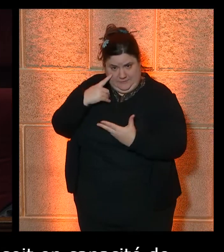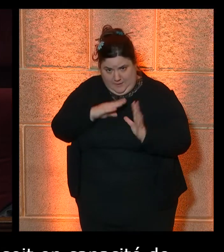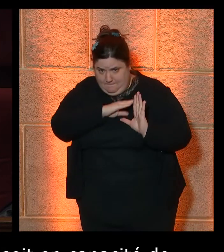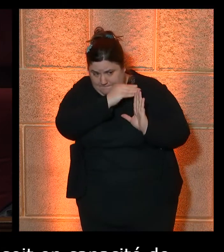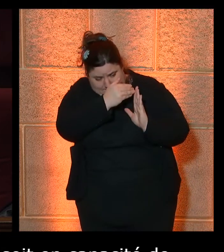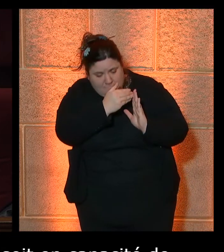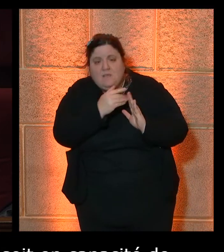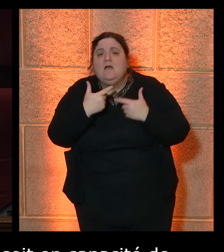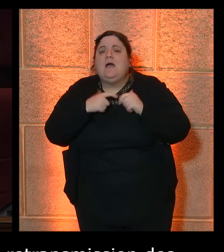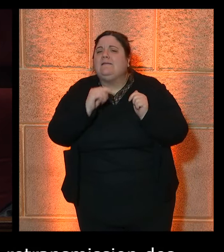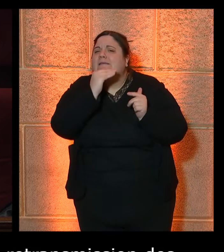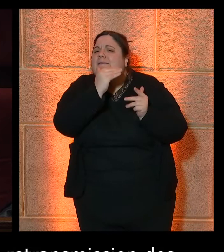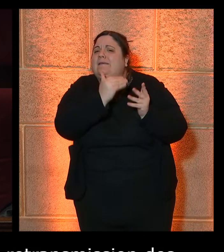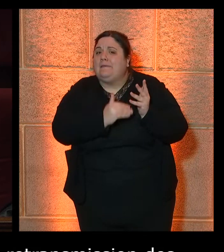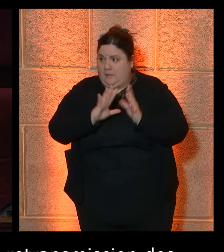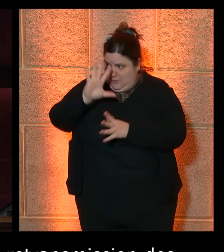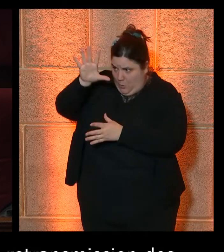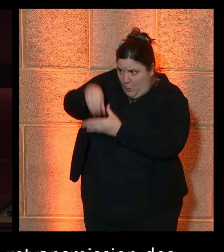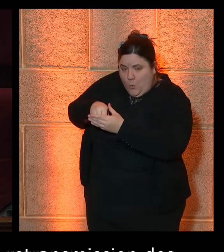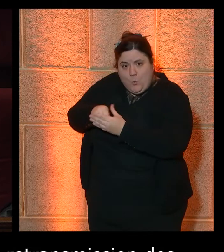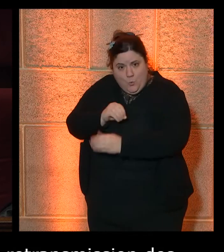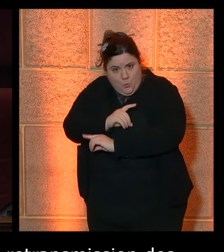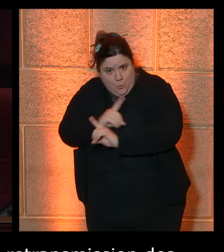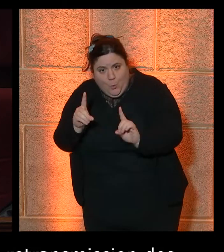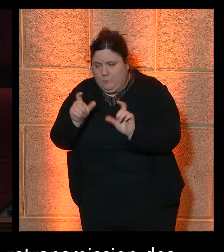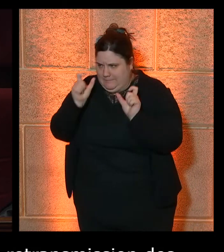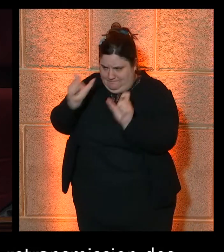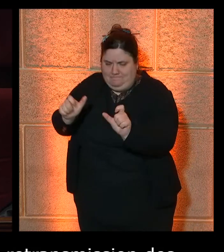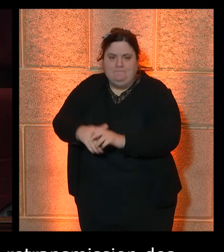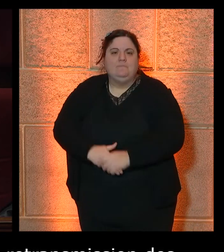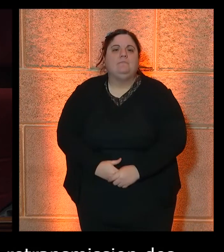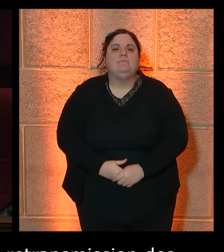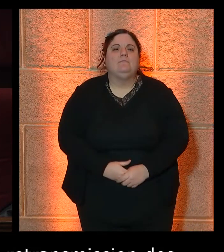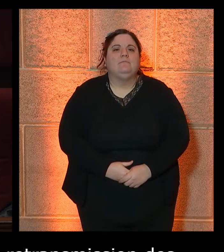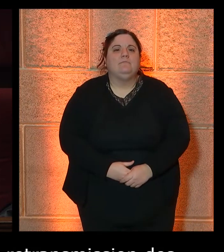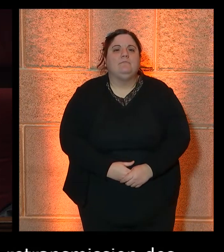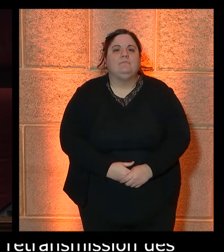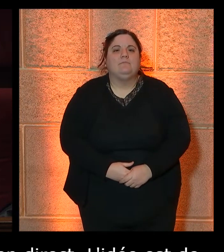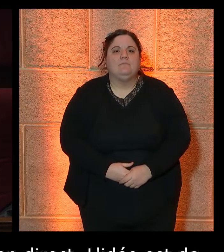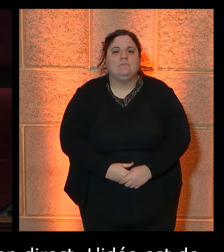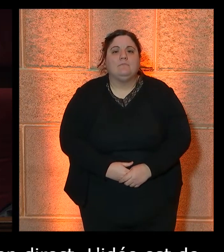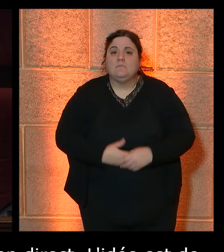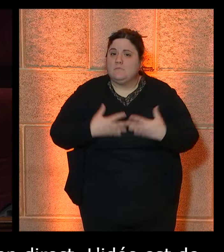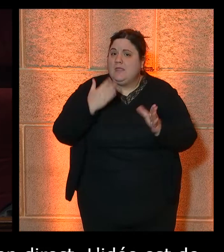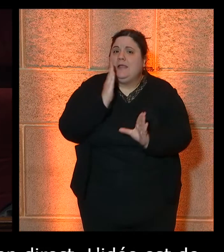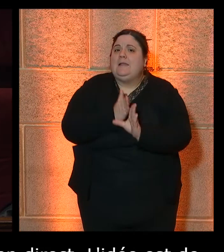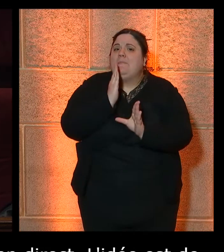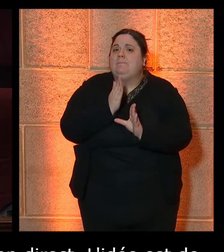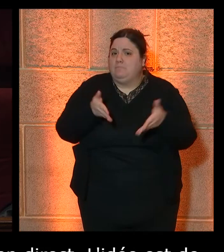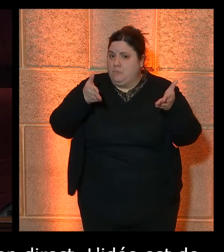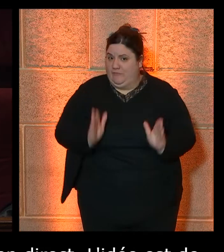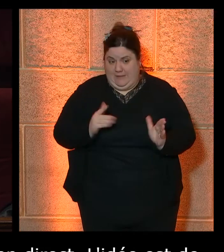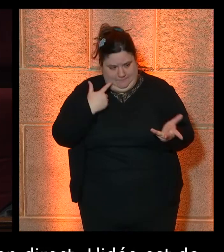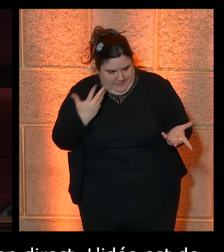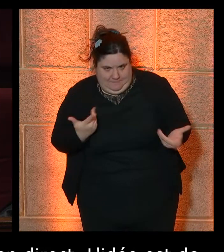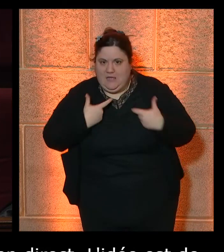couches d'accessibilité dont on parle depuis ce matin. Clip officiel de campagne accessible.